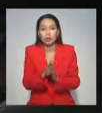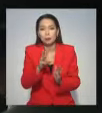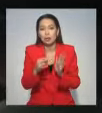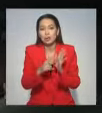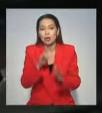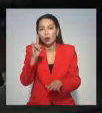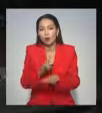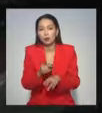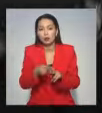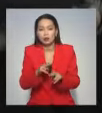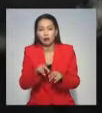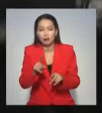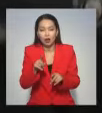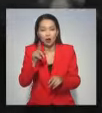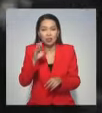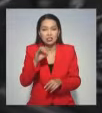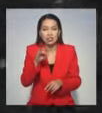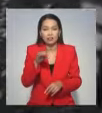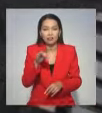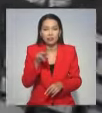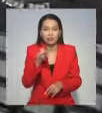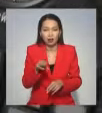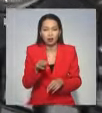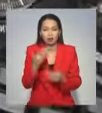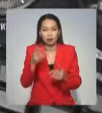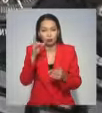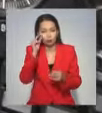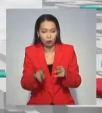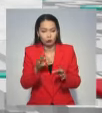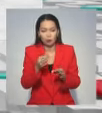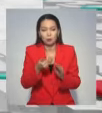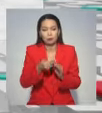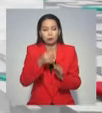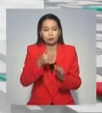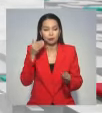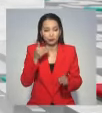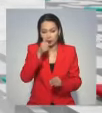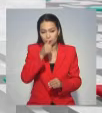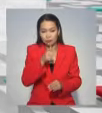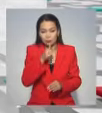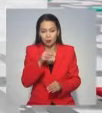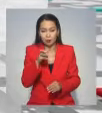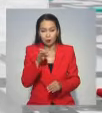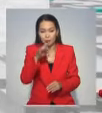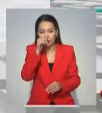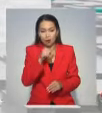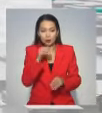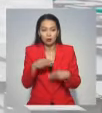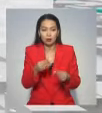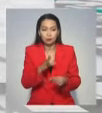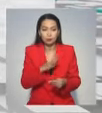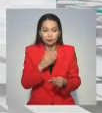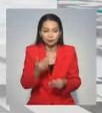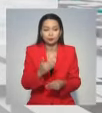жарамдылық сертификаты өткен жылы мамыр айында берілген деп атап өтті. Кеңеске шуға жарамдылық шуды пайдалану,